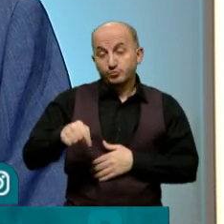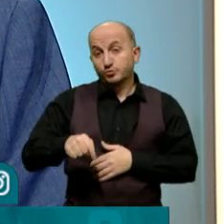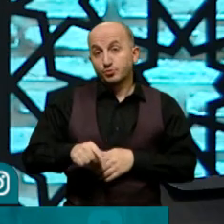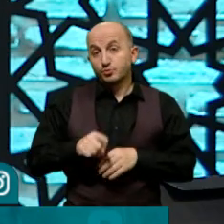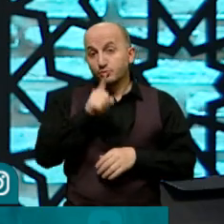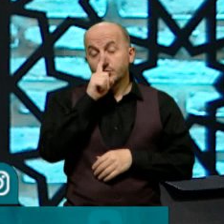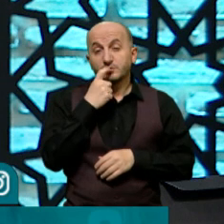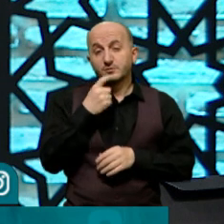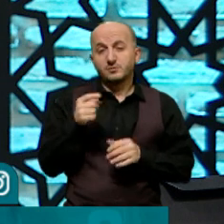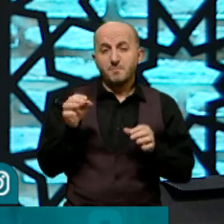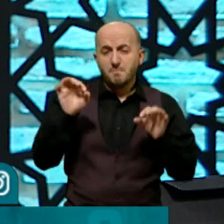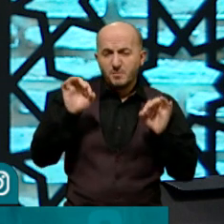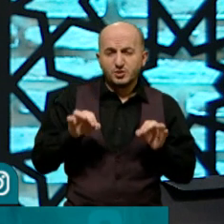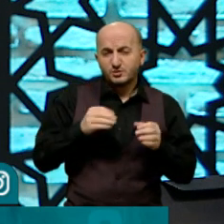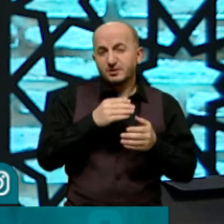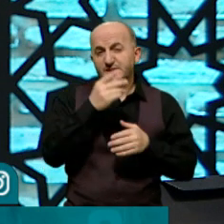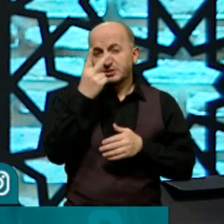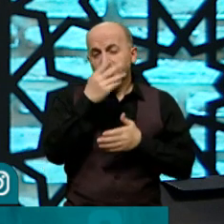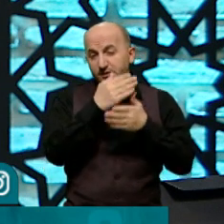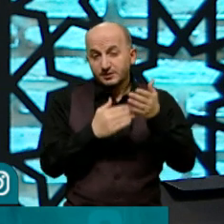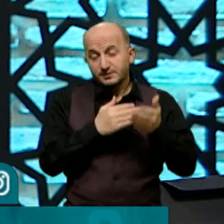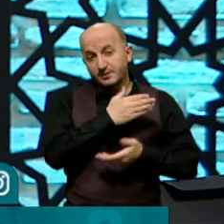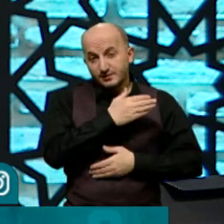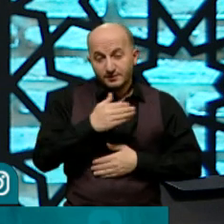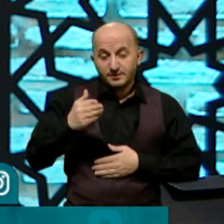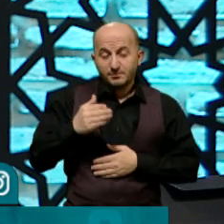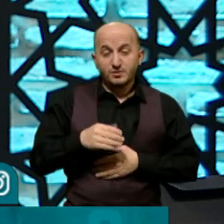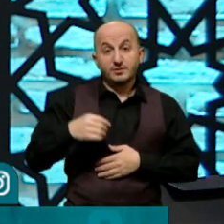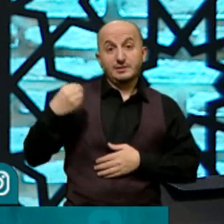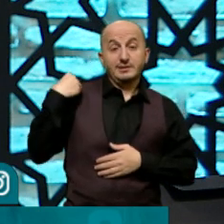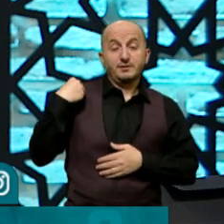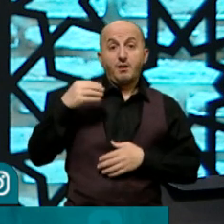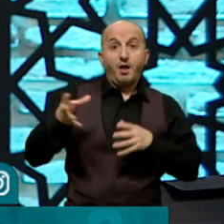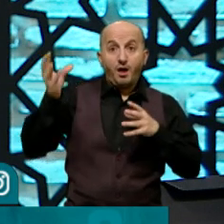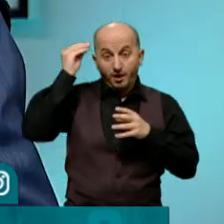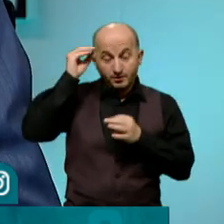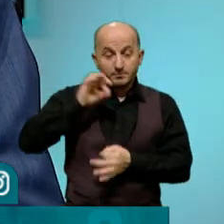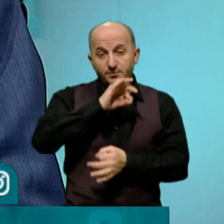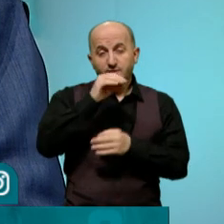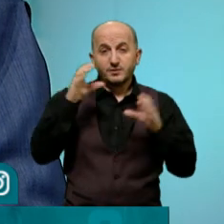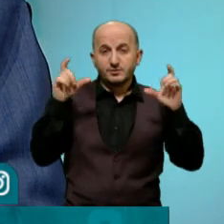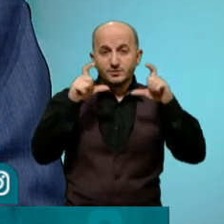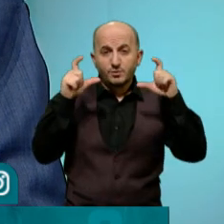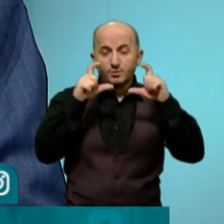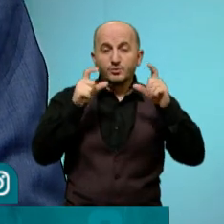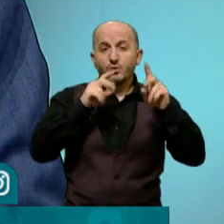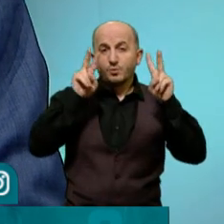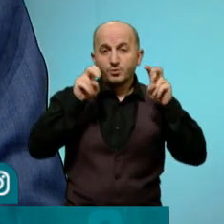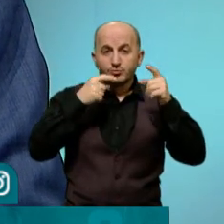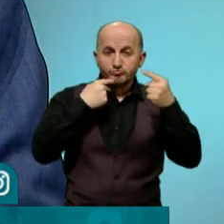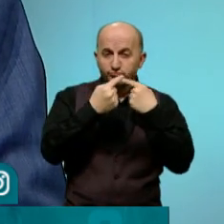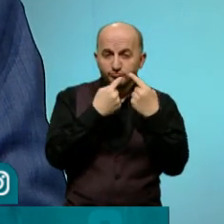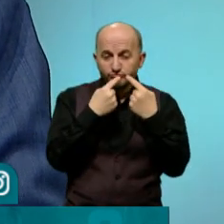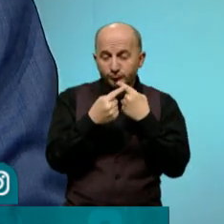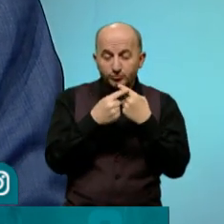itibaren, hatta ikinci yarısından itibaren çağdaş alimler bu sigorta konusunu tartışmışlar. Bu